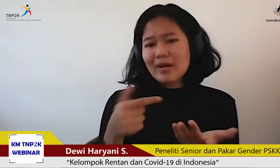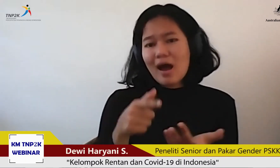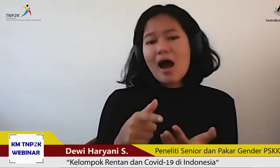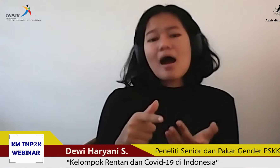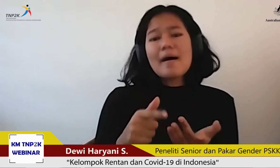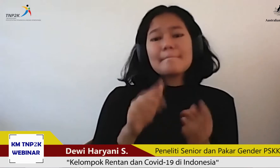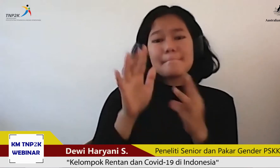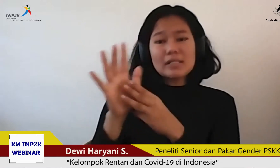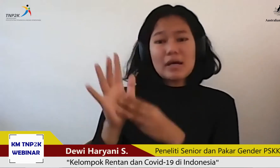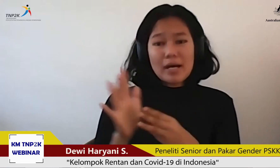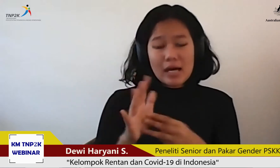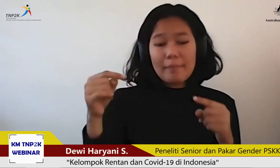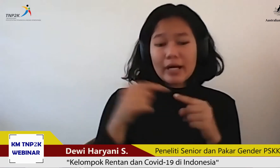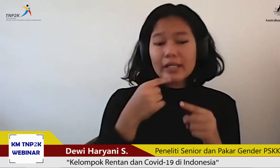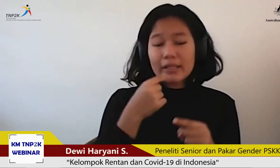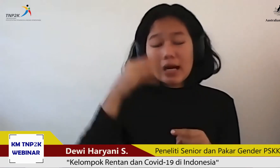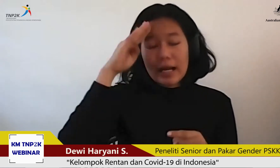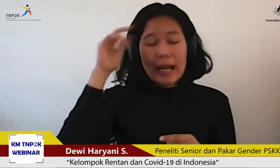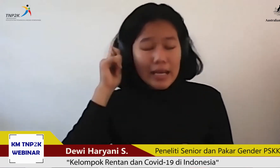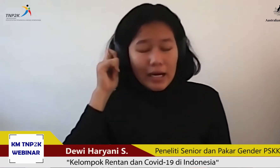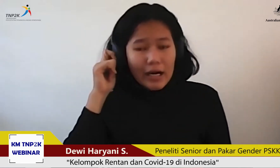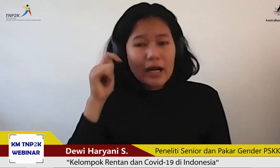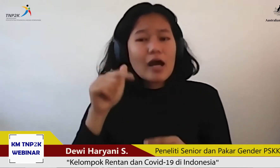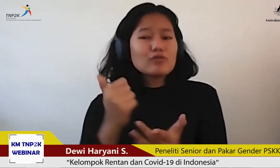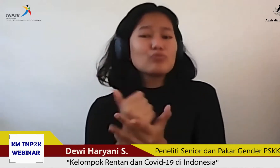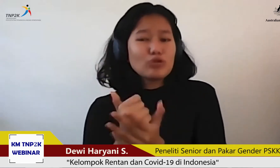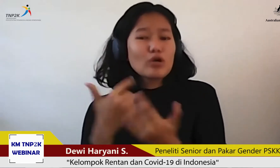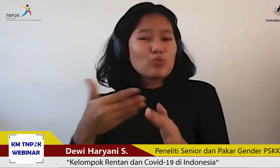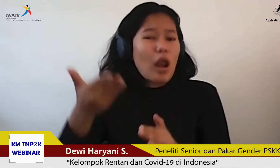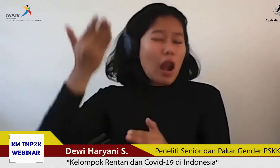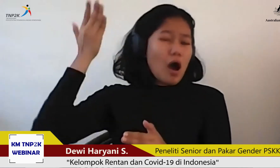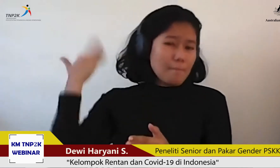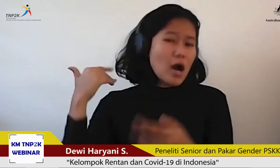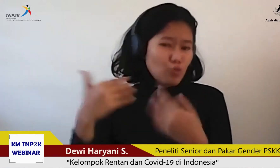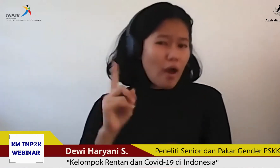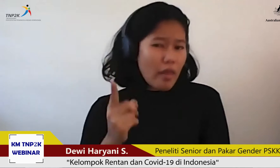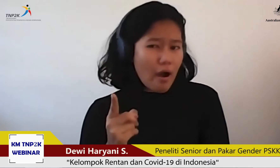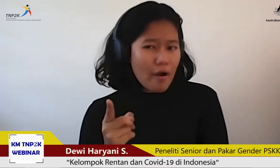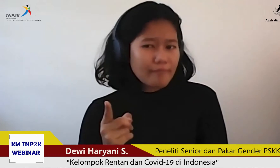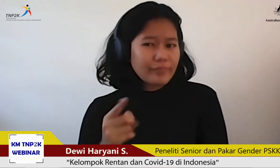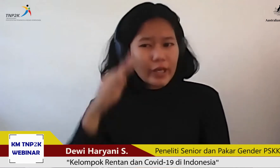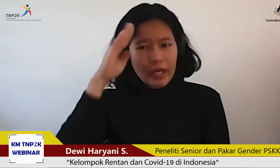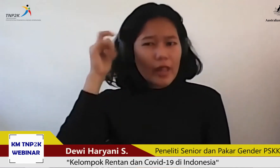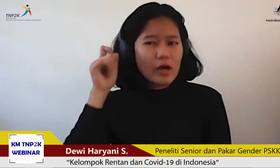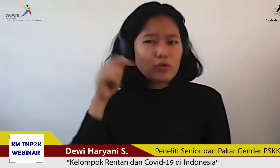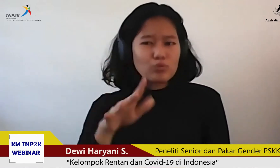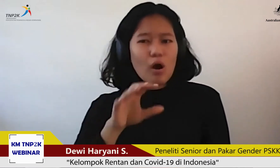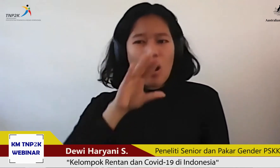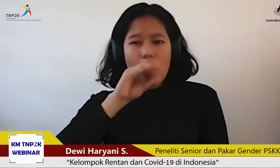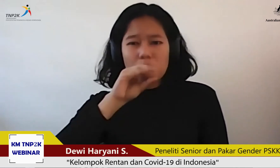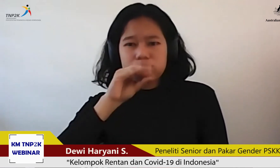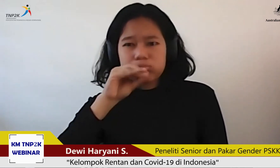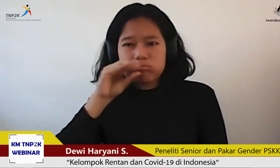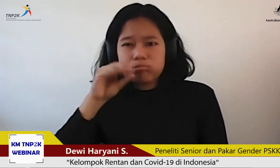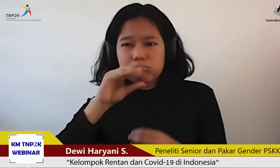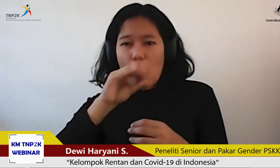yang berkaitan dengan gender yang sudah ada sejak dulu. Yang ahli gendernya itu sudah ngomong sampai berbusa-busa, nggak ada